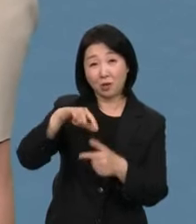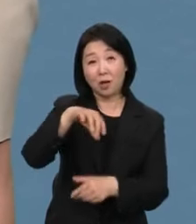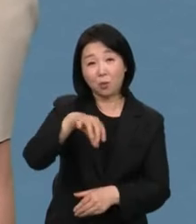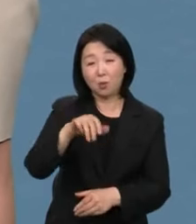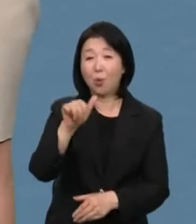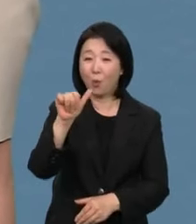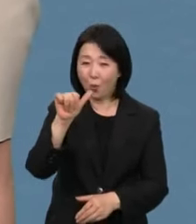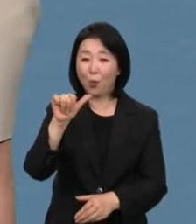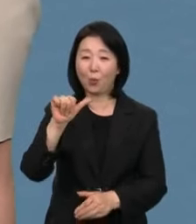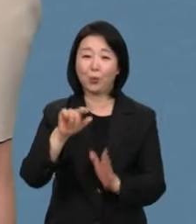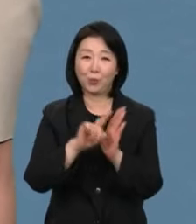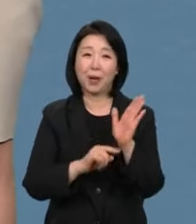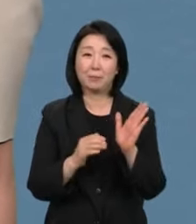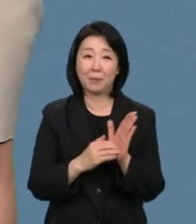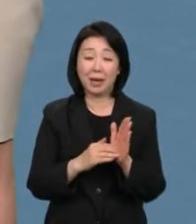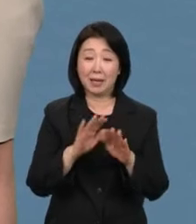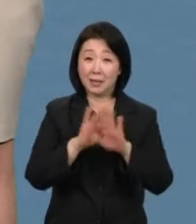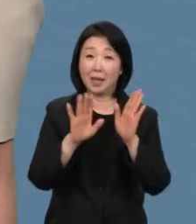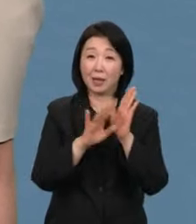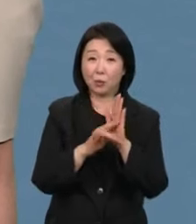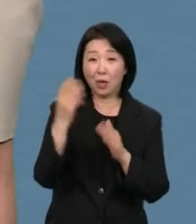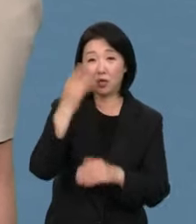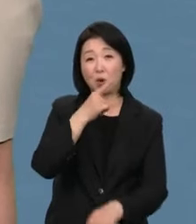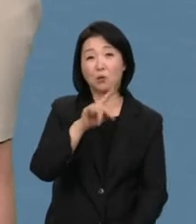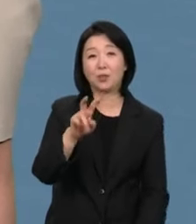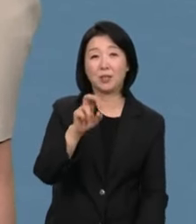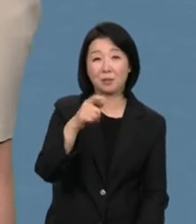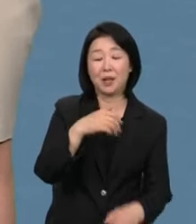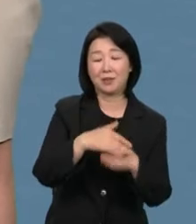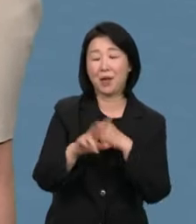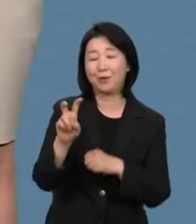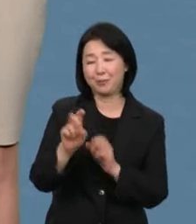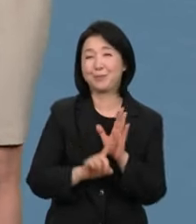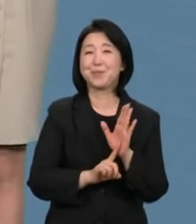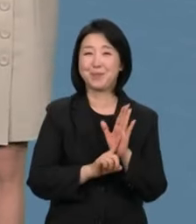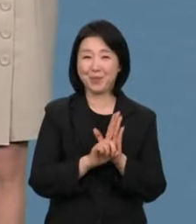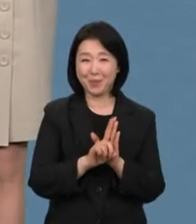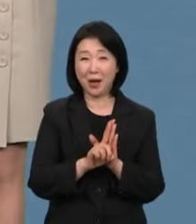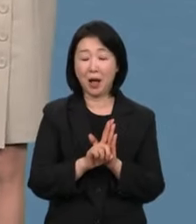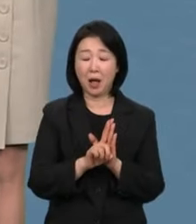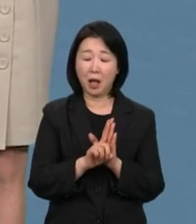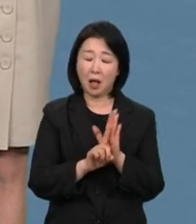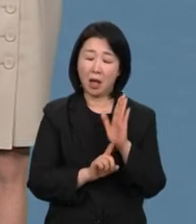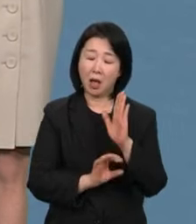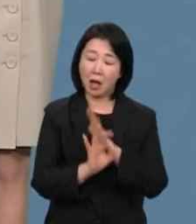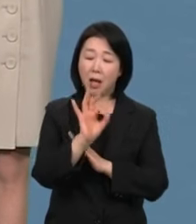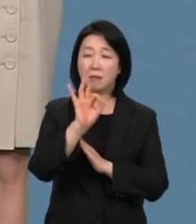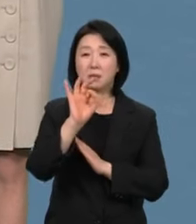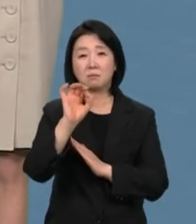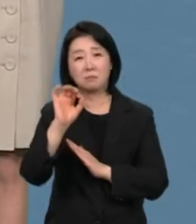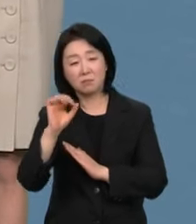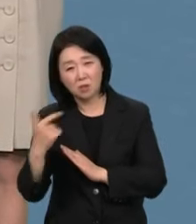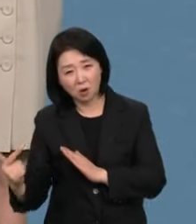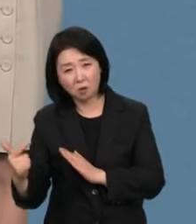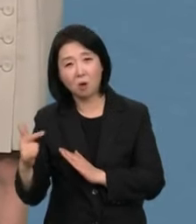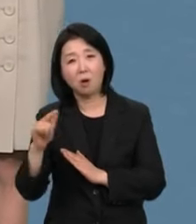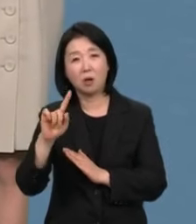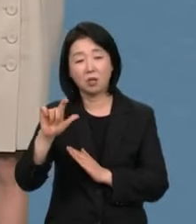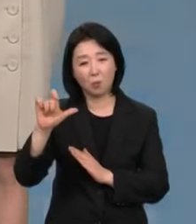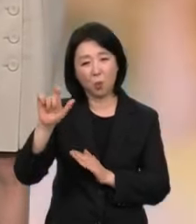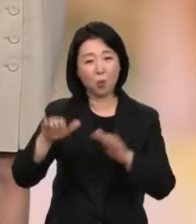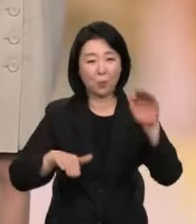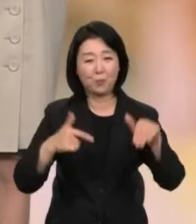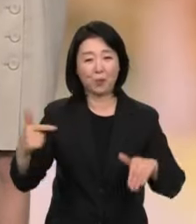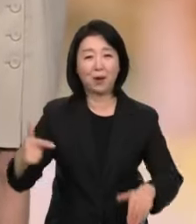떨어지겠습니다. 낮 동안에는 청주 21도, 대구는 20도까지 오르면서 일교차가 10도에서 15도 정도로 크게